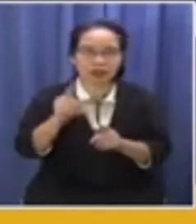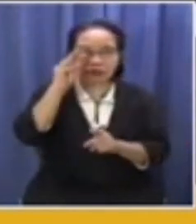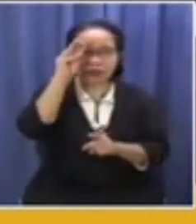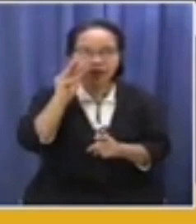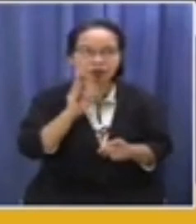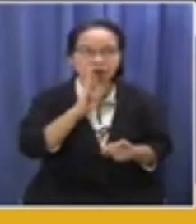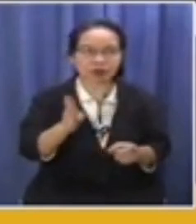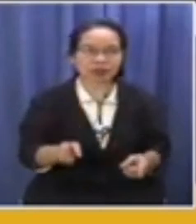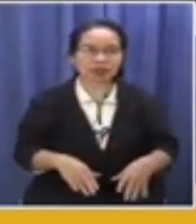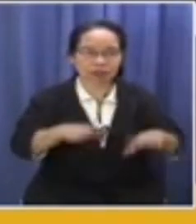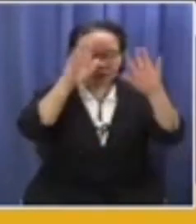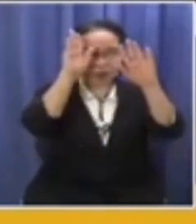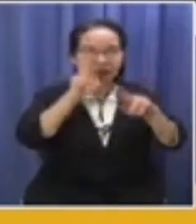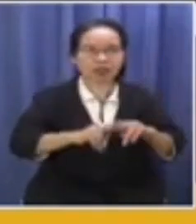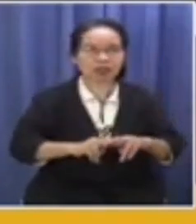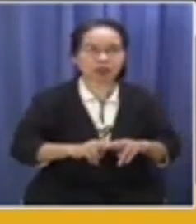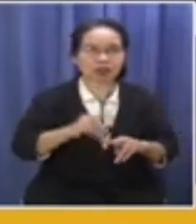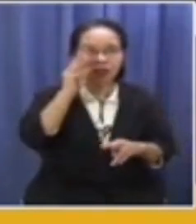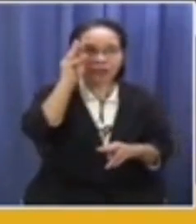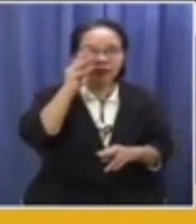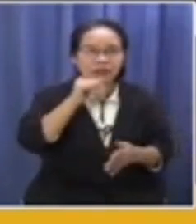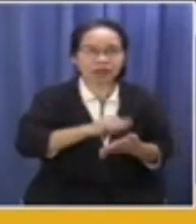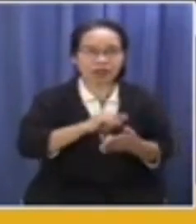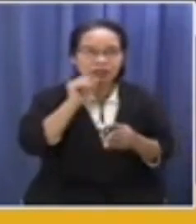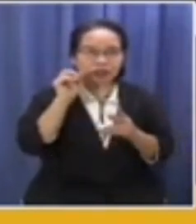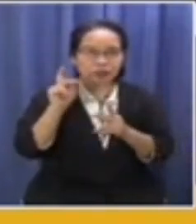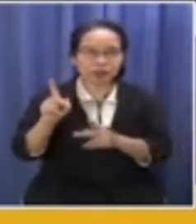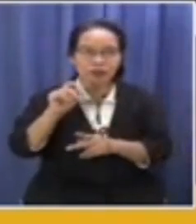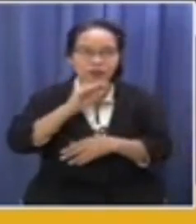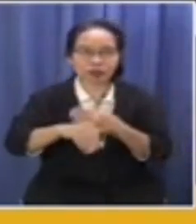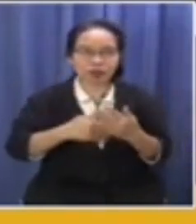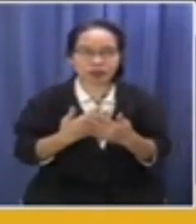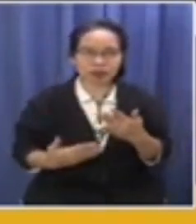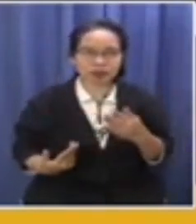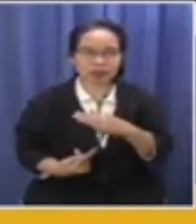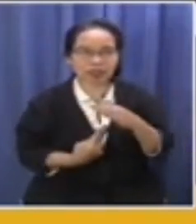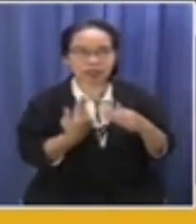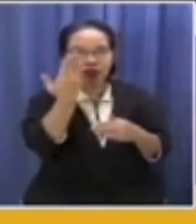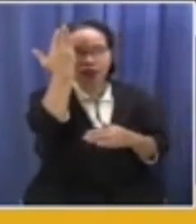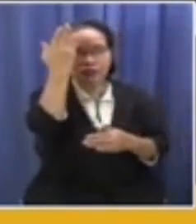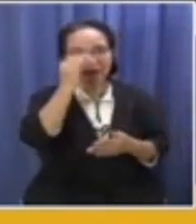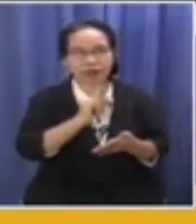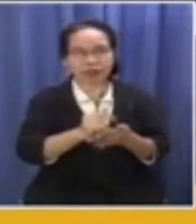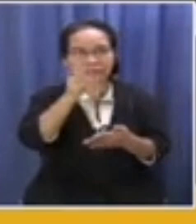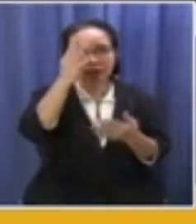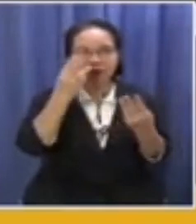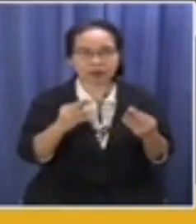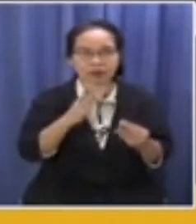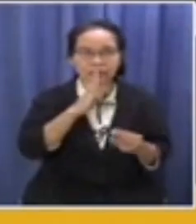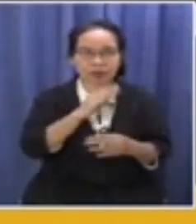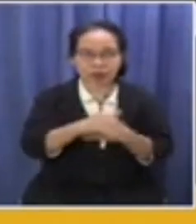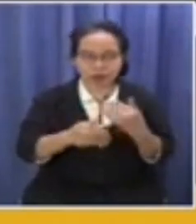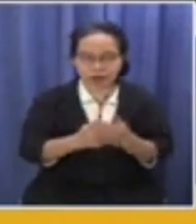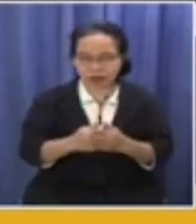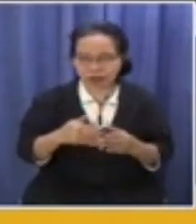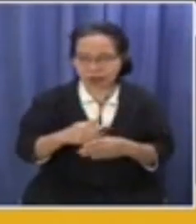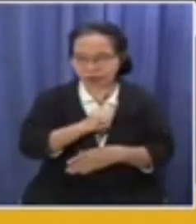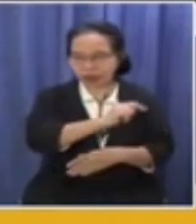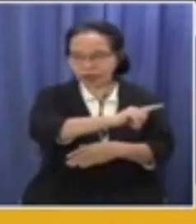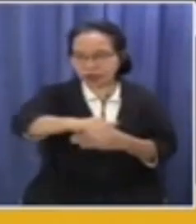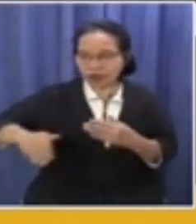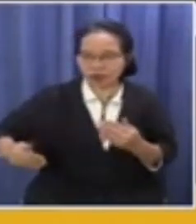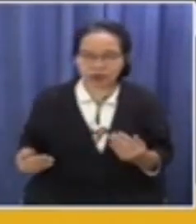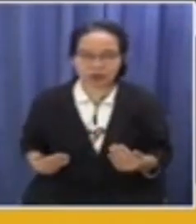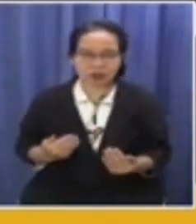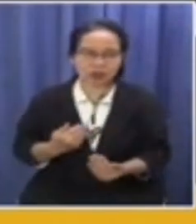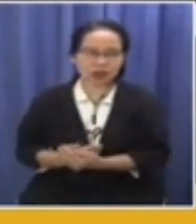rin ay pasusukuin naman sa nagpasuko ng lahat ng mga bagay sa kanya upang ang Diyos